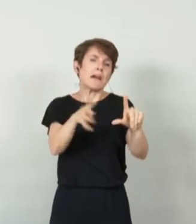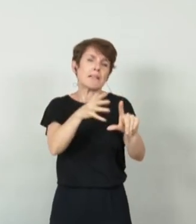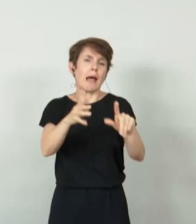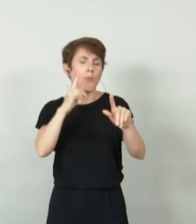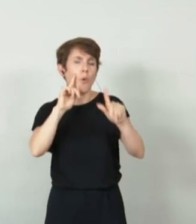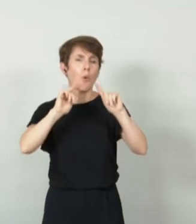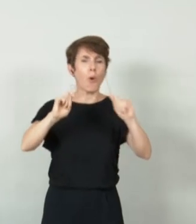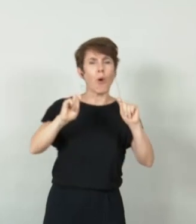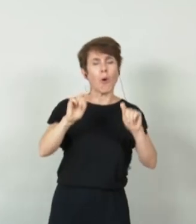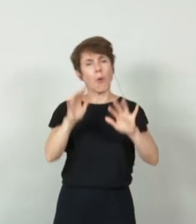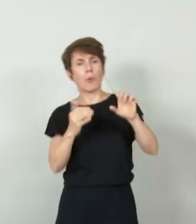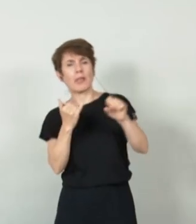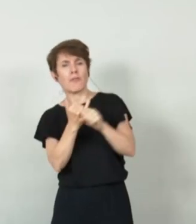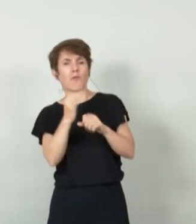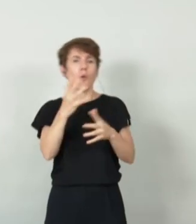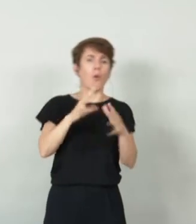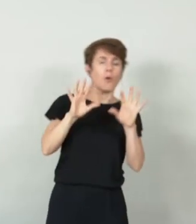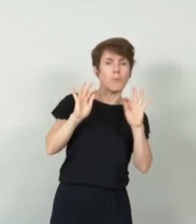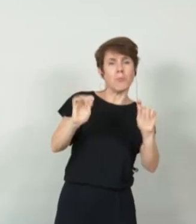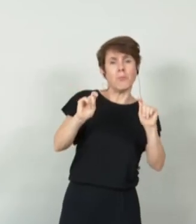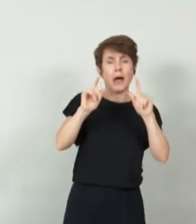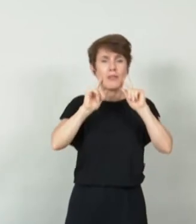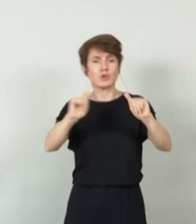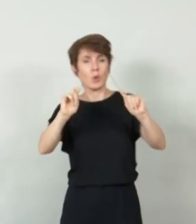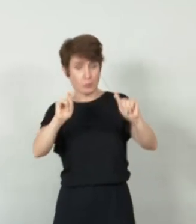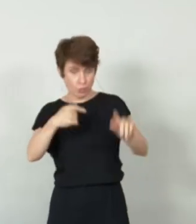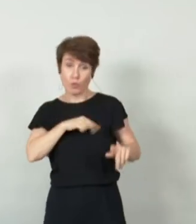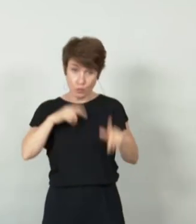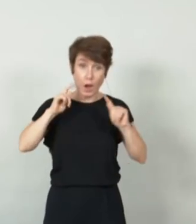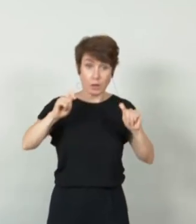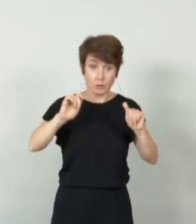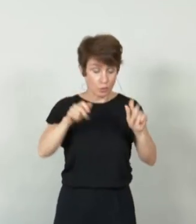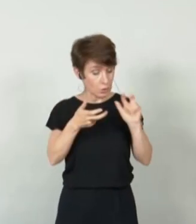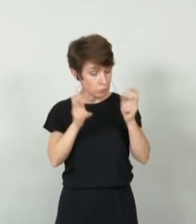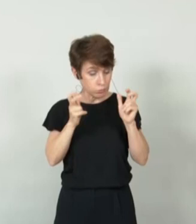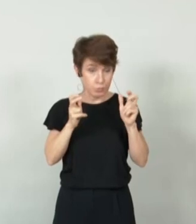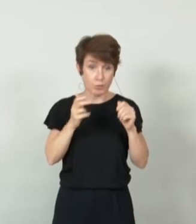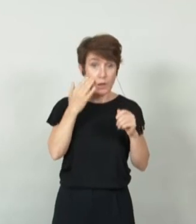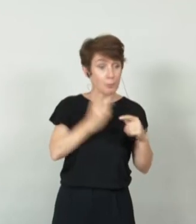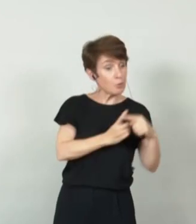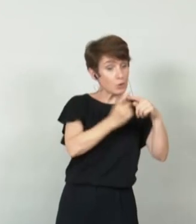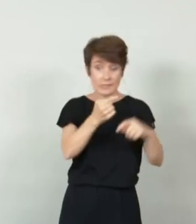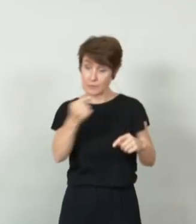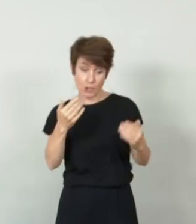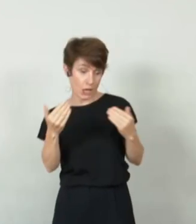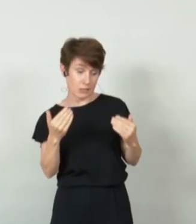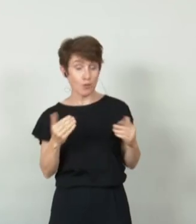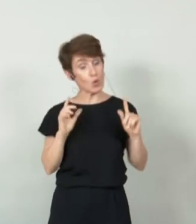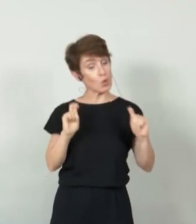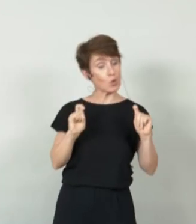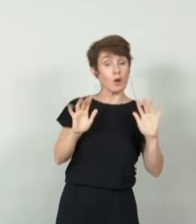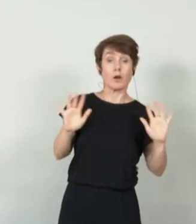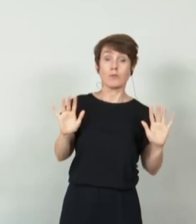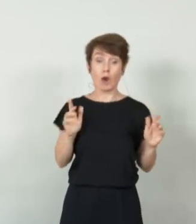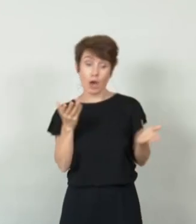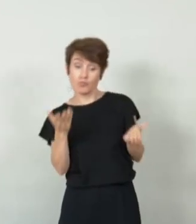on le prend et beaucoup de précautions monsieur pristo s'il y avait des points positifs d'un côté des points négatifs de l'autre on dirait voilà il y a des précautions il y a des